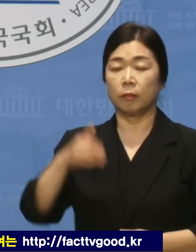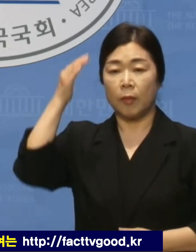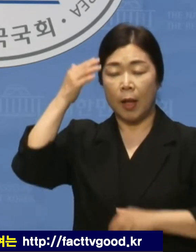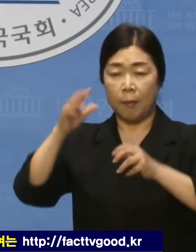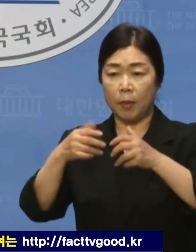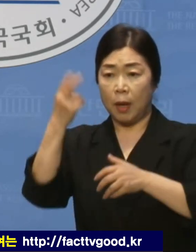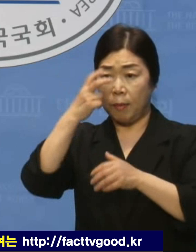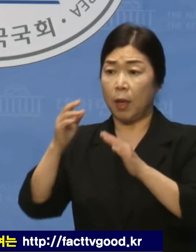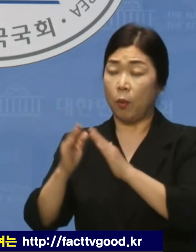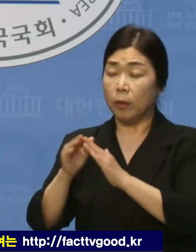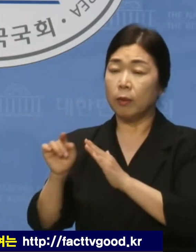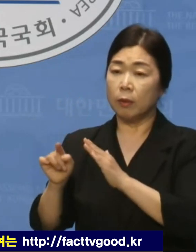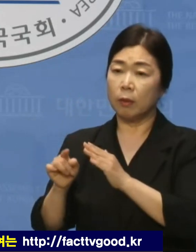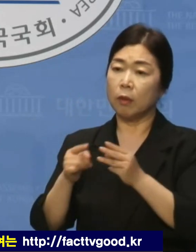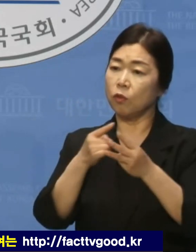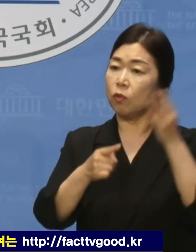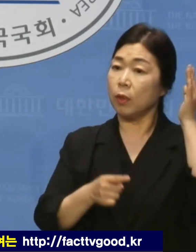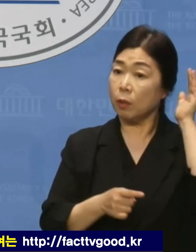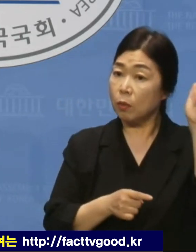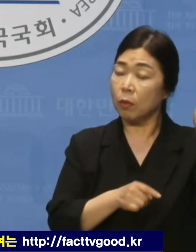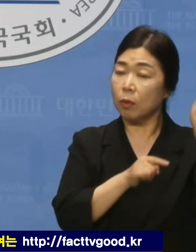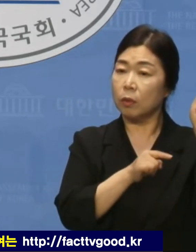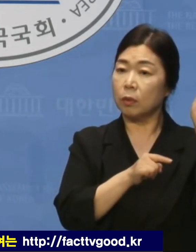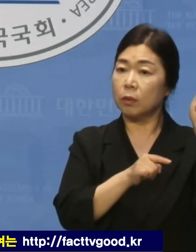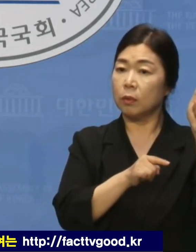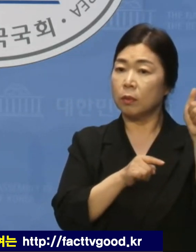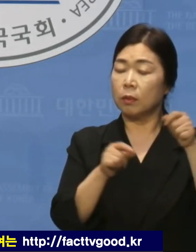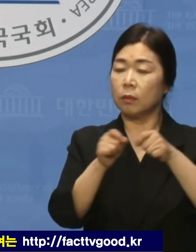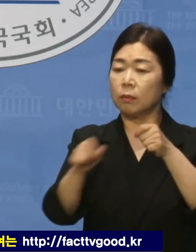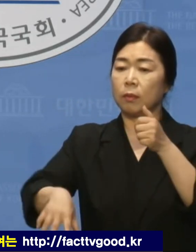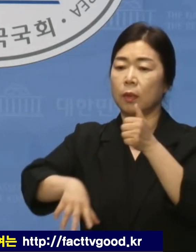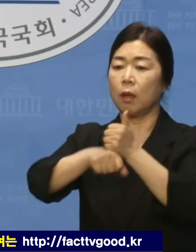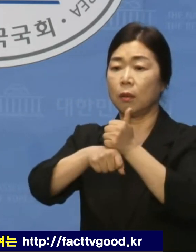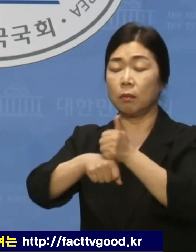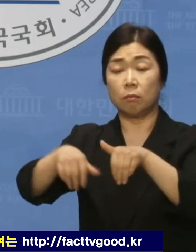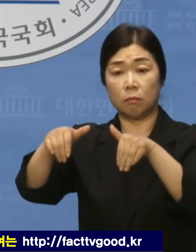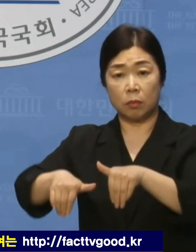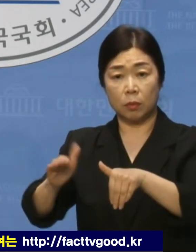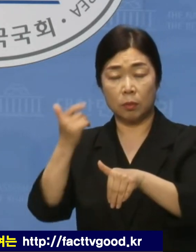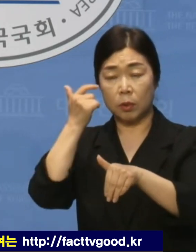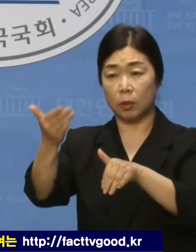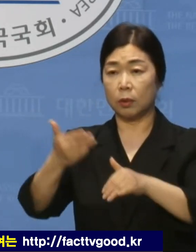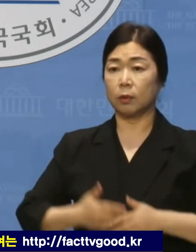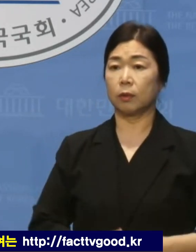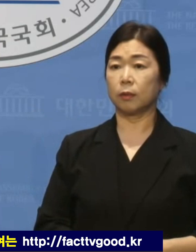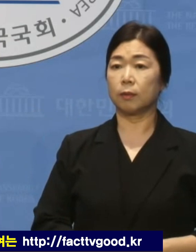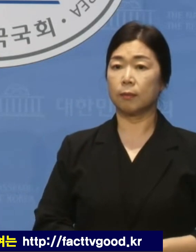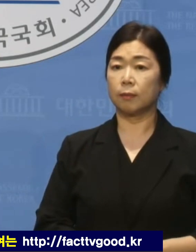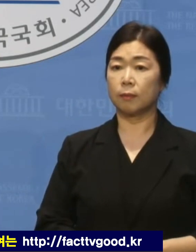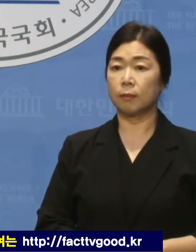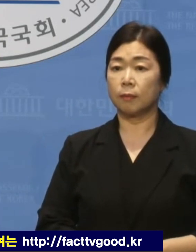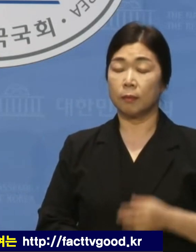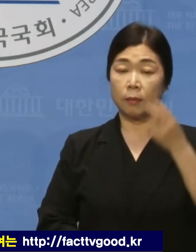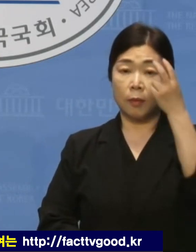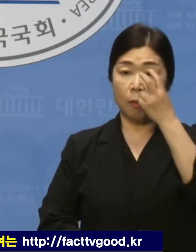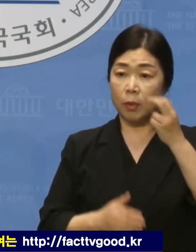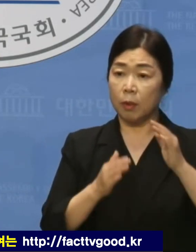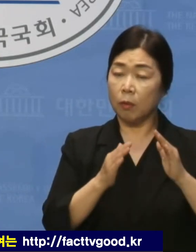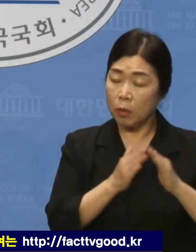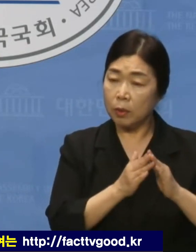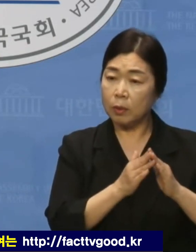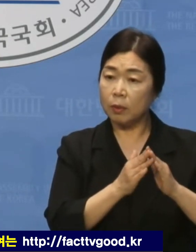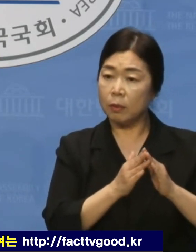대한민국 감사원이 윤석열 대통령의 직할 사정부대입니까? 감사원이